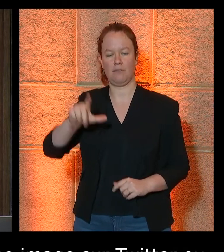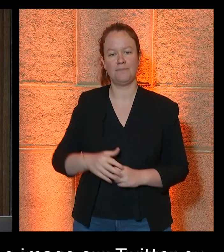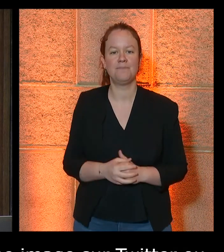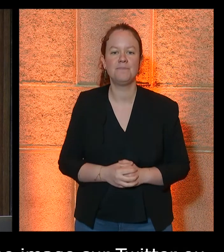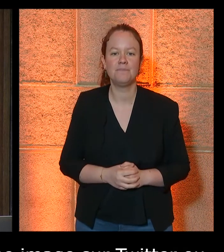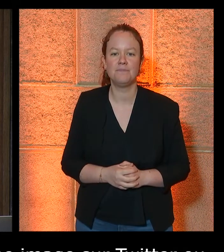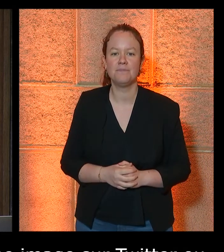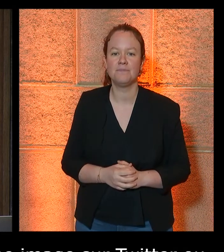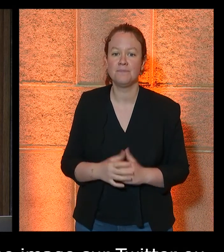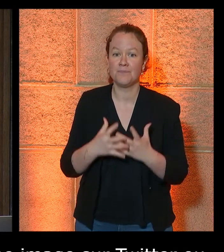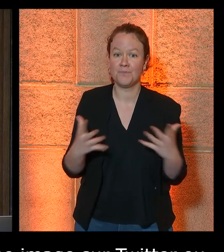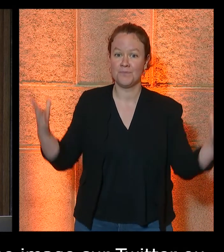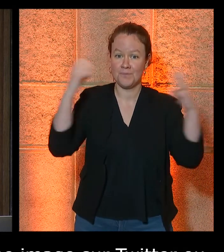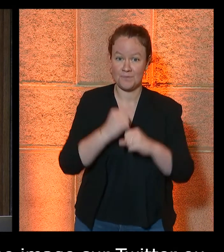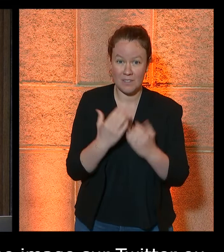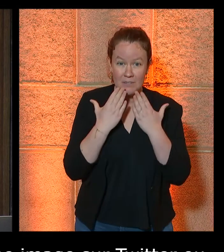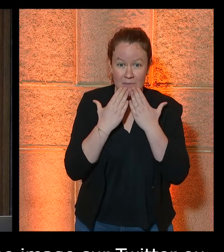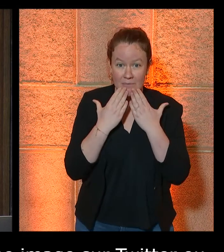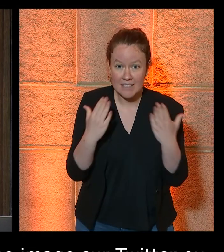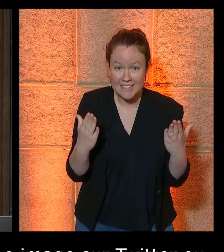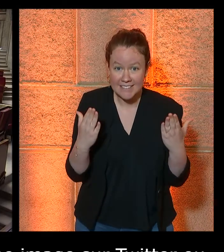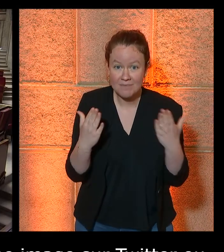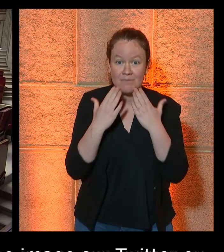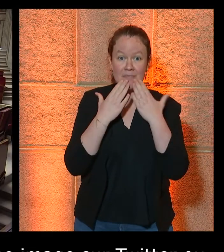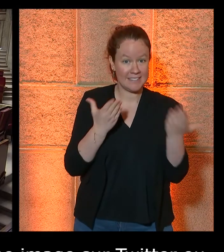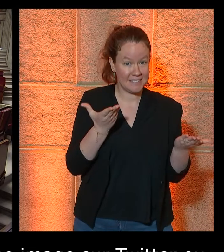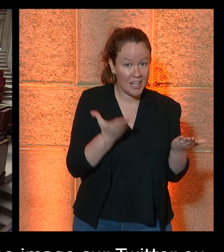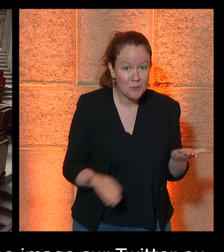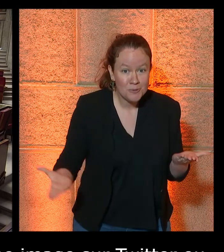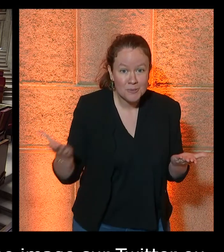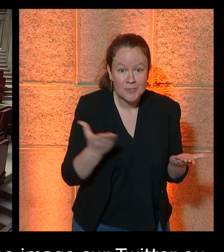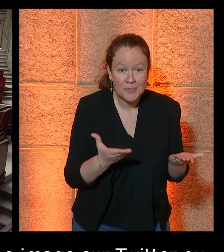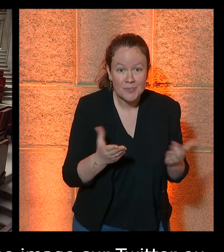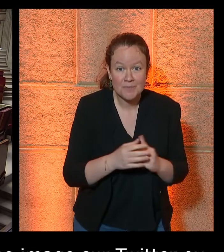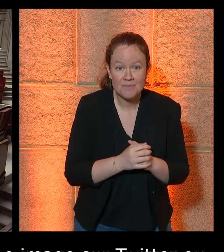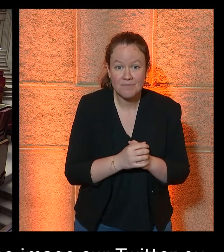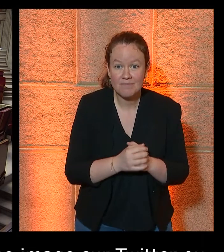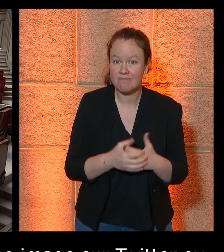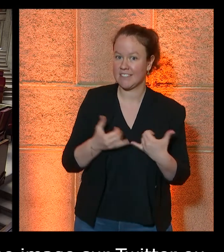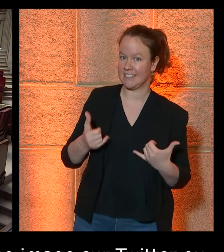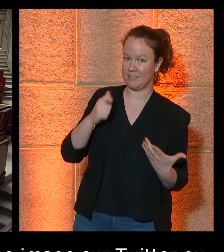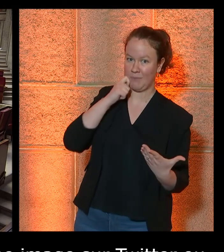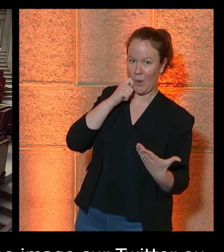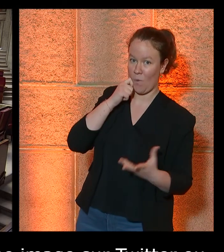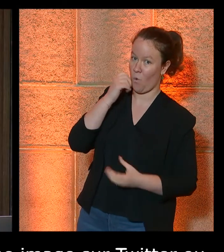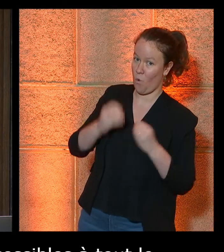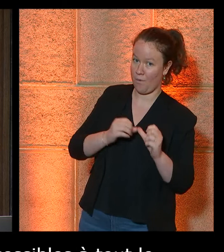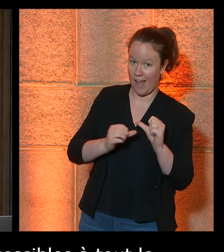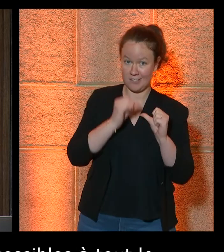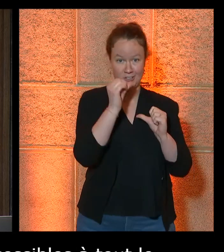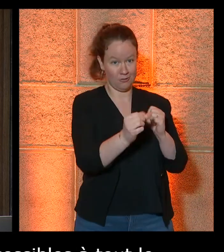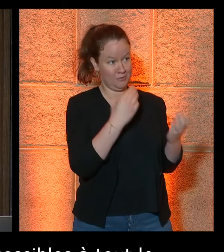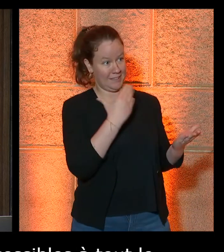Voilà, donc merci vraiment à vous toutes et à vous tous qui êtes au CESE ou qui nous regardez